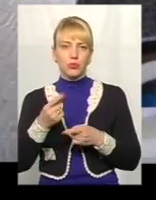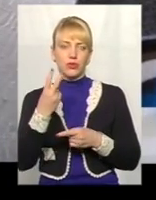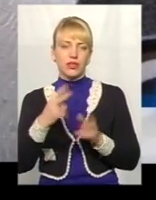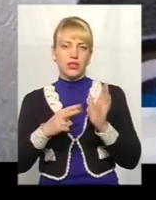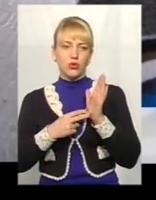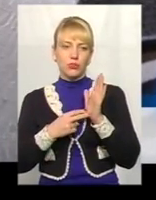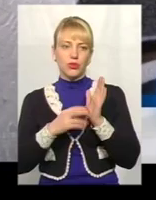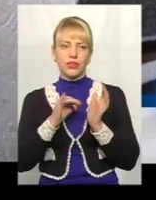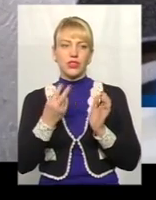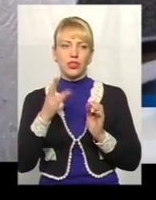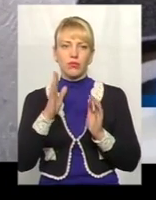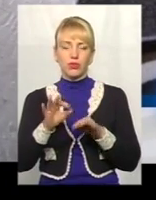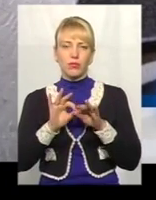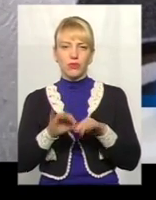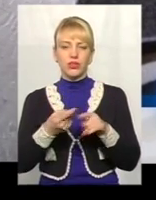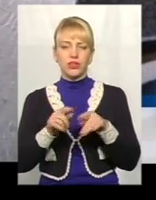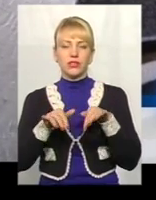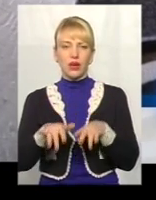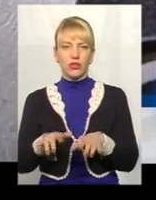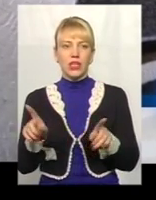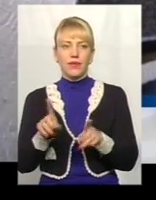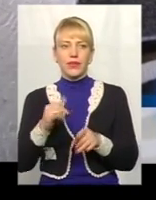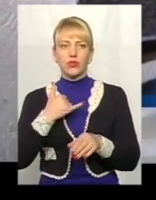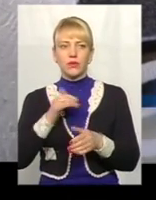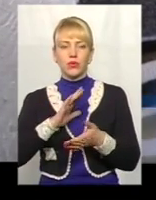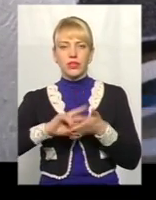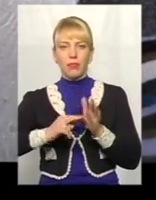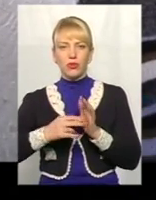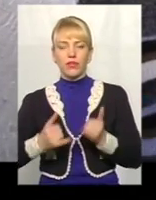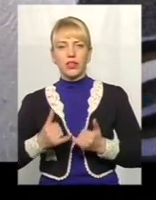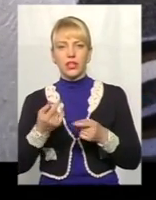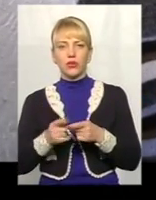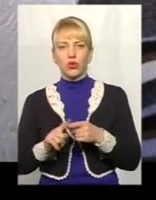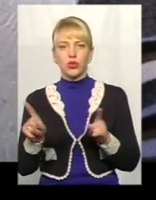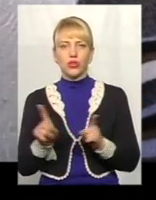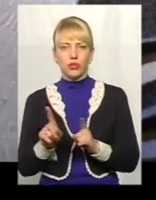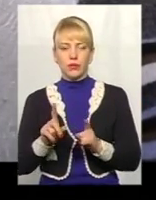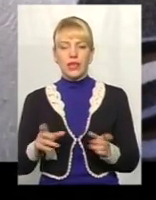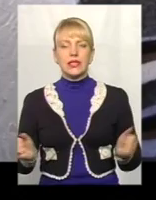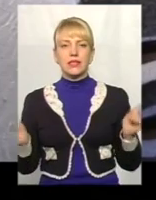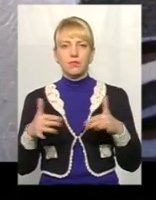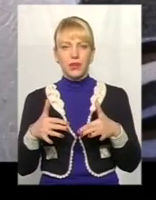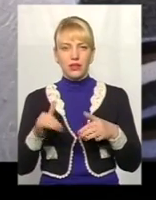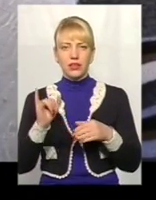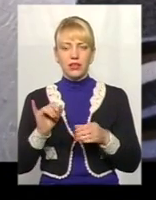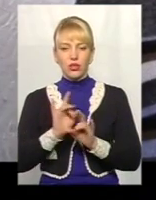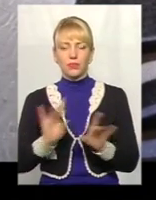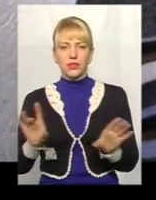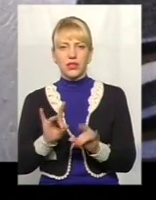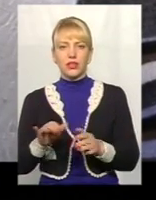27 січня будемо проводити ті заходи, які в нас були заплановані, для того, щоб зібрати і